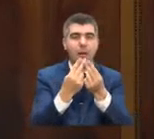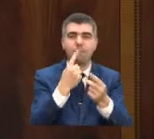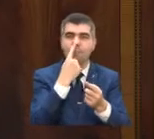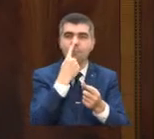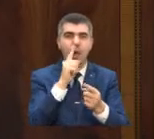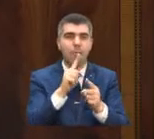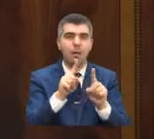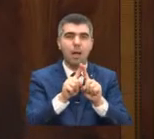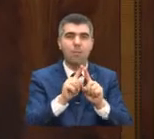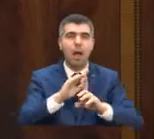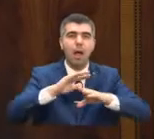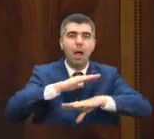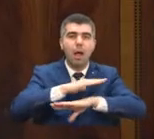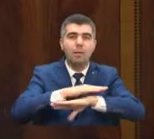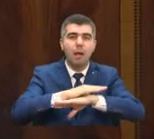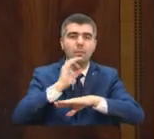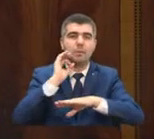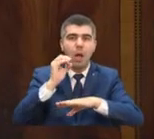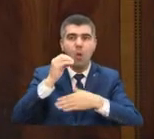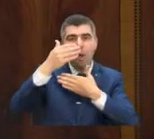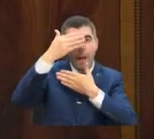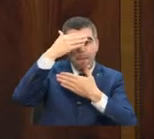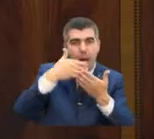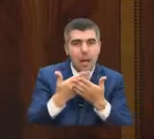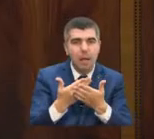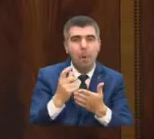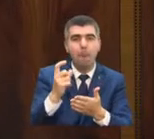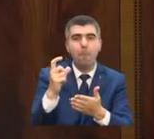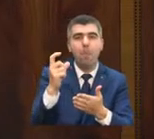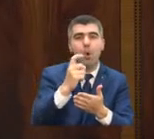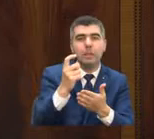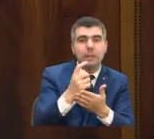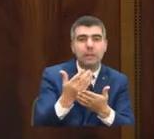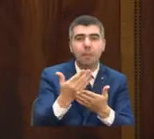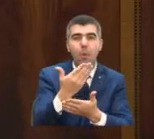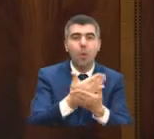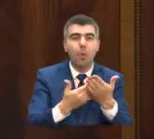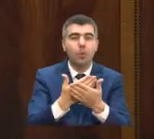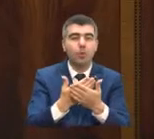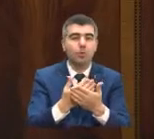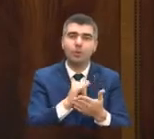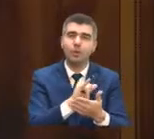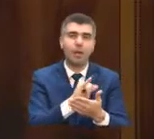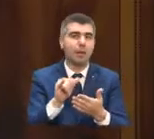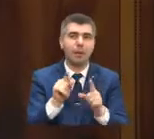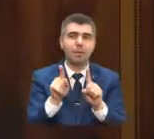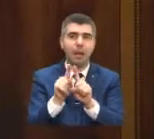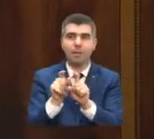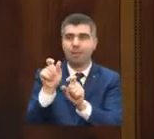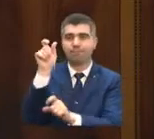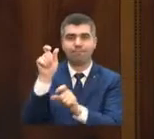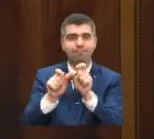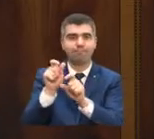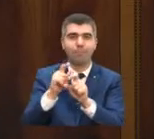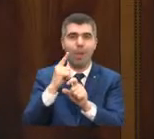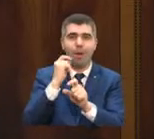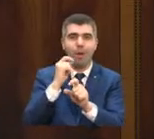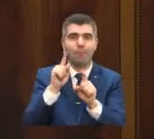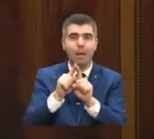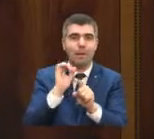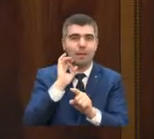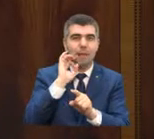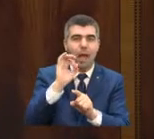وقيم وتقاليد المغاربة ولا تقاليد المنطقة التي وقعت فيها الجريمة. نتقاسم وإياكم